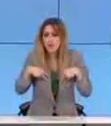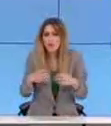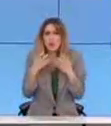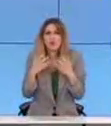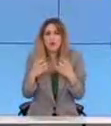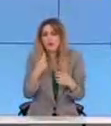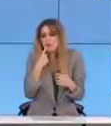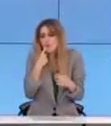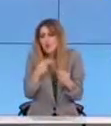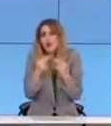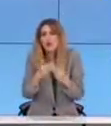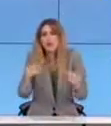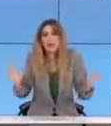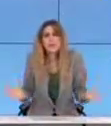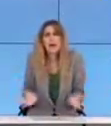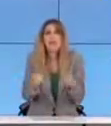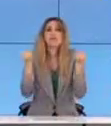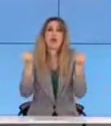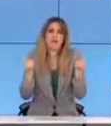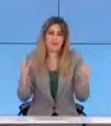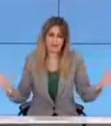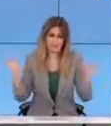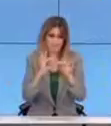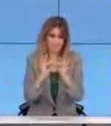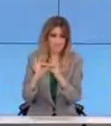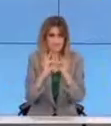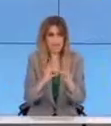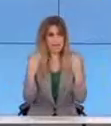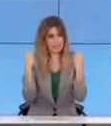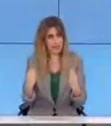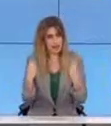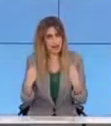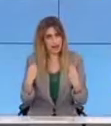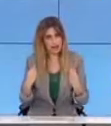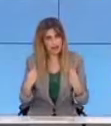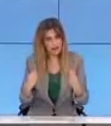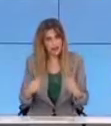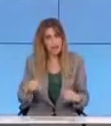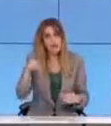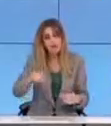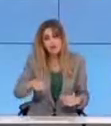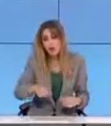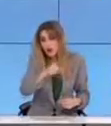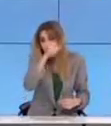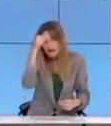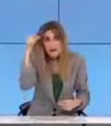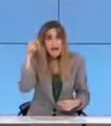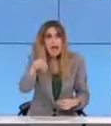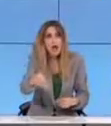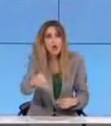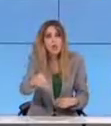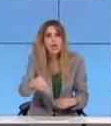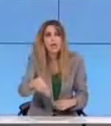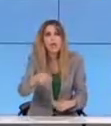για το γεγονός ότι μεσούς της τουριστικής περίοδου θα έχουμε τις εθνικές εκλογές. Ήταν έξω του σχεδιασμού μας, το γνωρίζετε πάρα